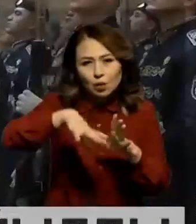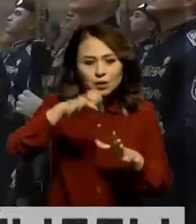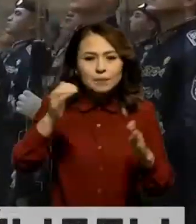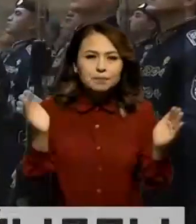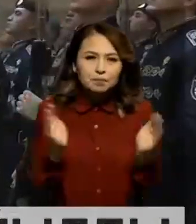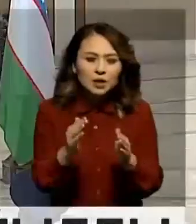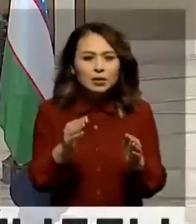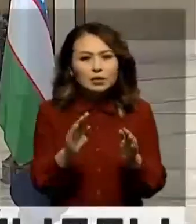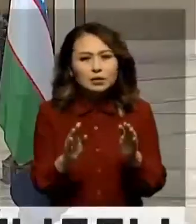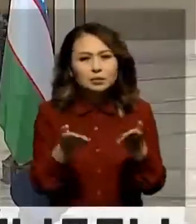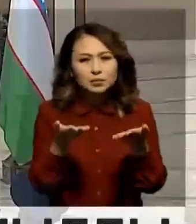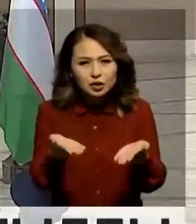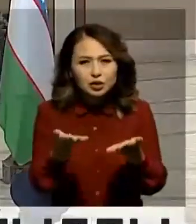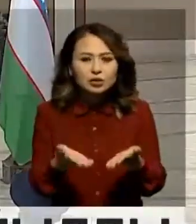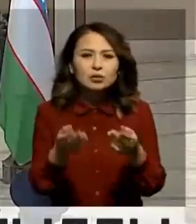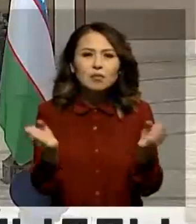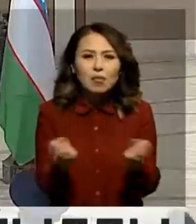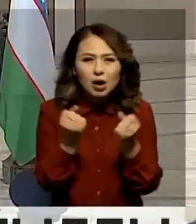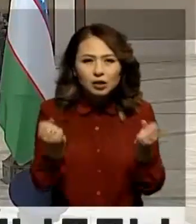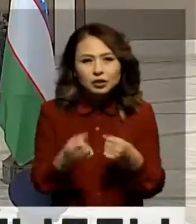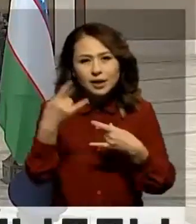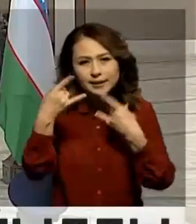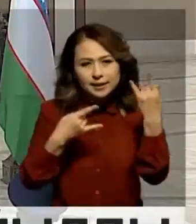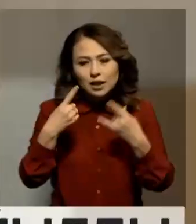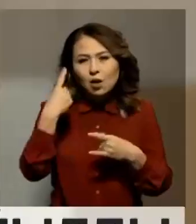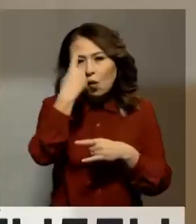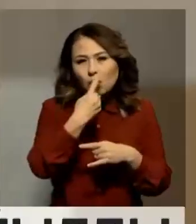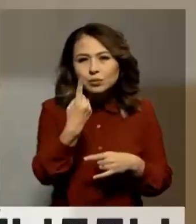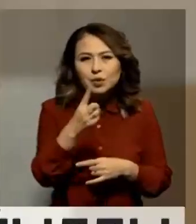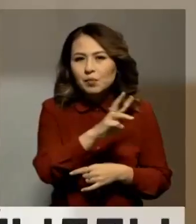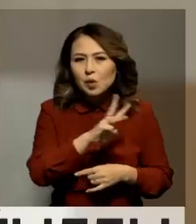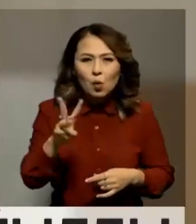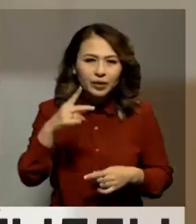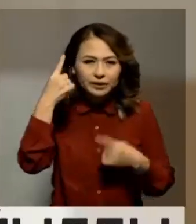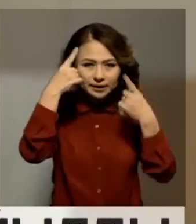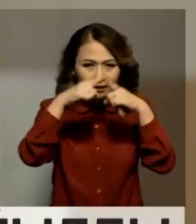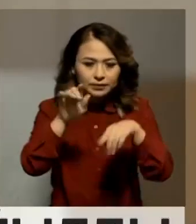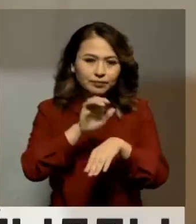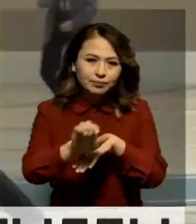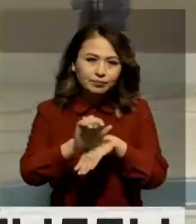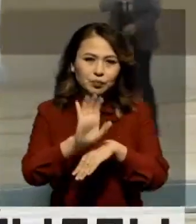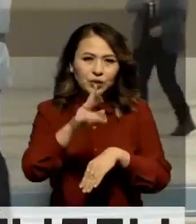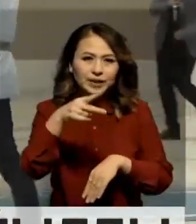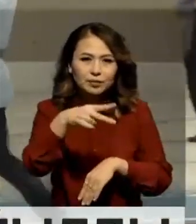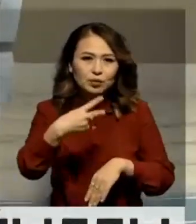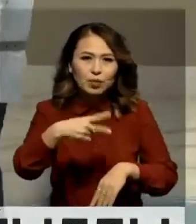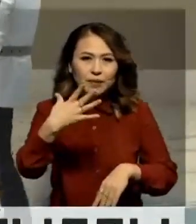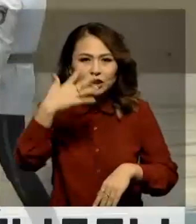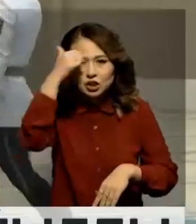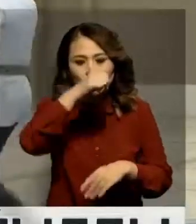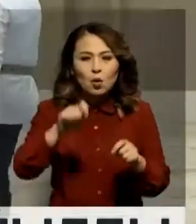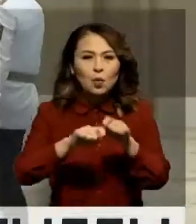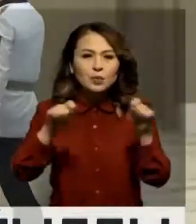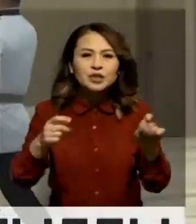пеш, кір жуатын машина, теледидар секілді жылына 1 миллион тұрмыстық техника шығарылады. Кәсіпорын 2025 жылы іске